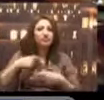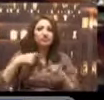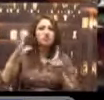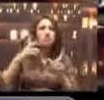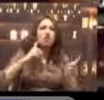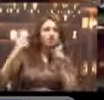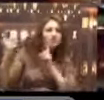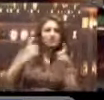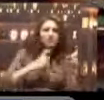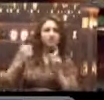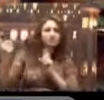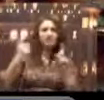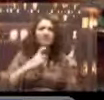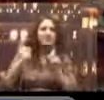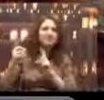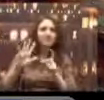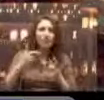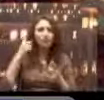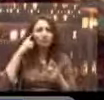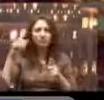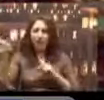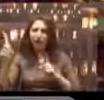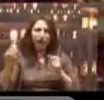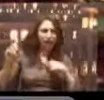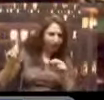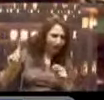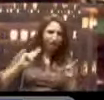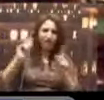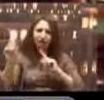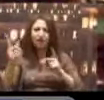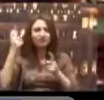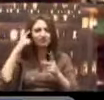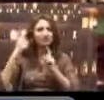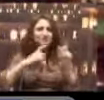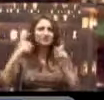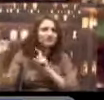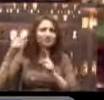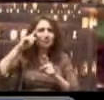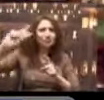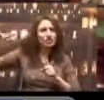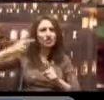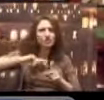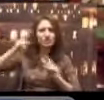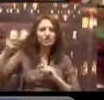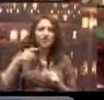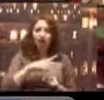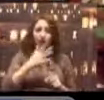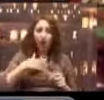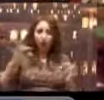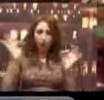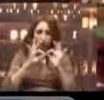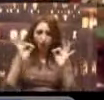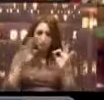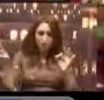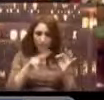نقعد نتخانق وفي الاخر وبعد كده نبدا نقول لا خلاص احنا. قصه حب، قصه حب